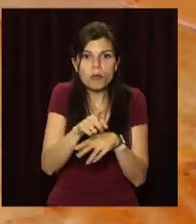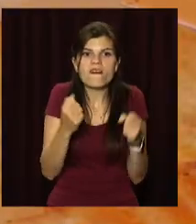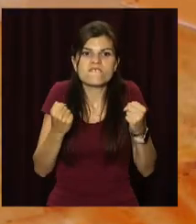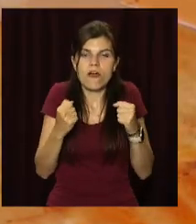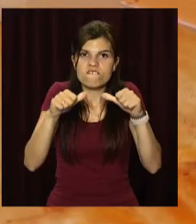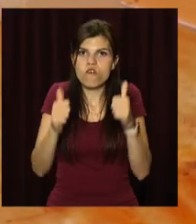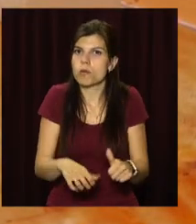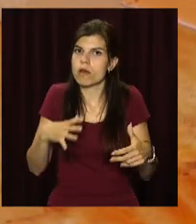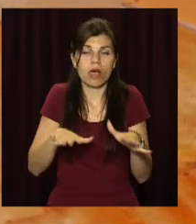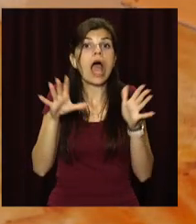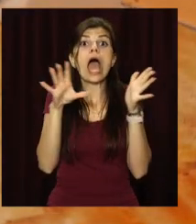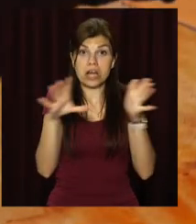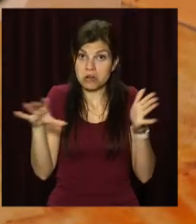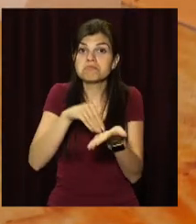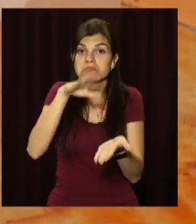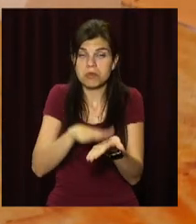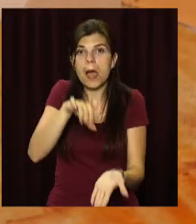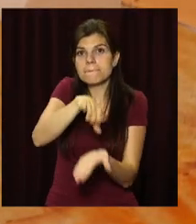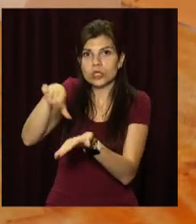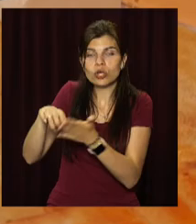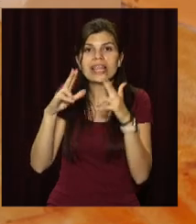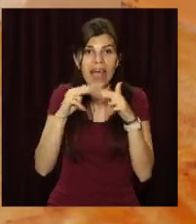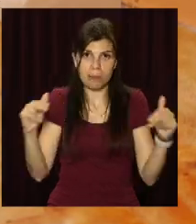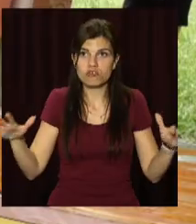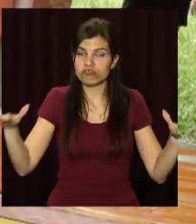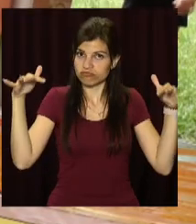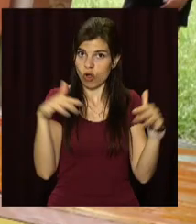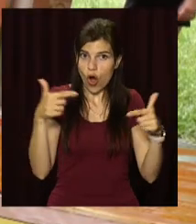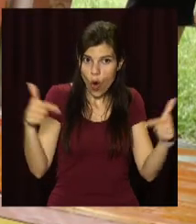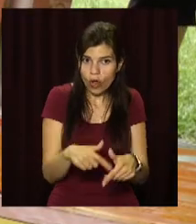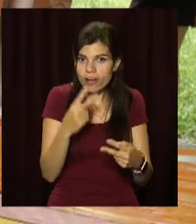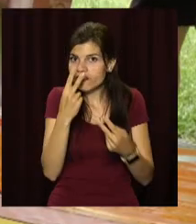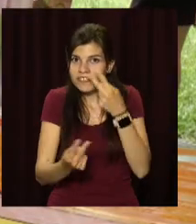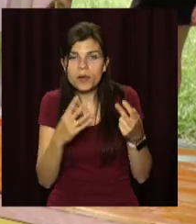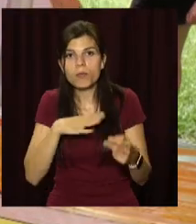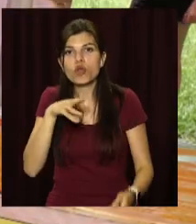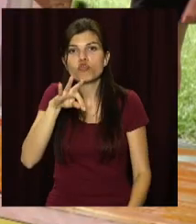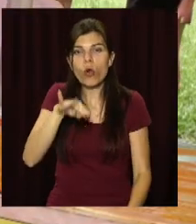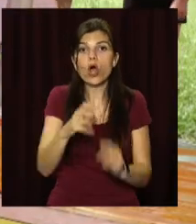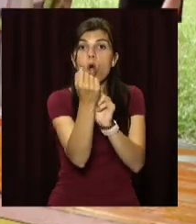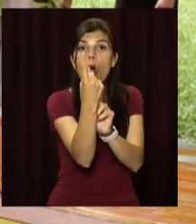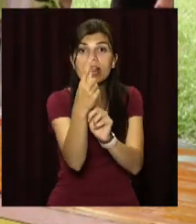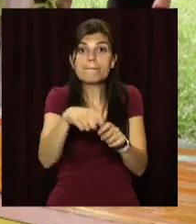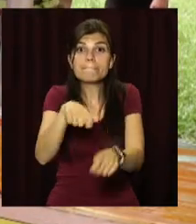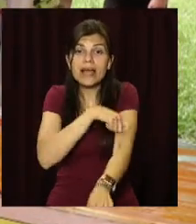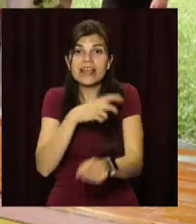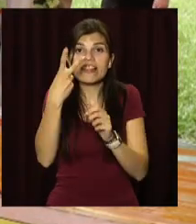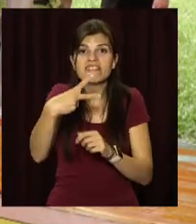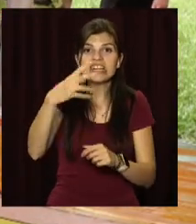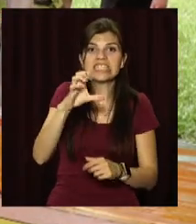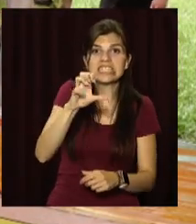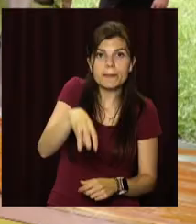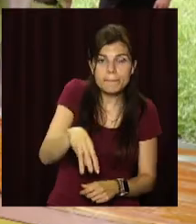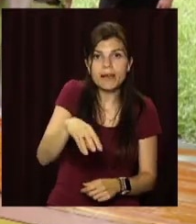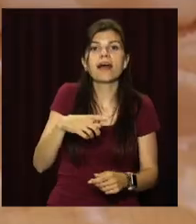форму. Рекорд зафіксували в присутності дніпрян та гостей міста. Торт довжиною 11 метрів, 20